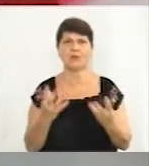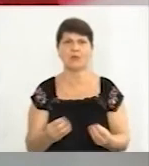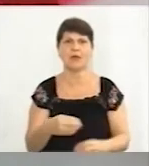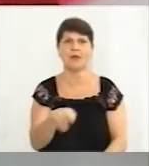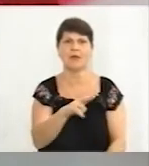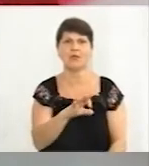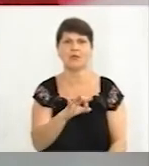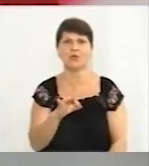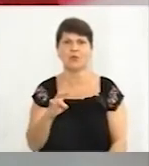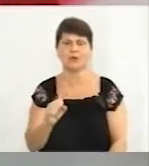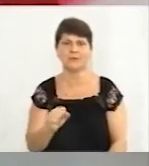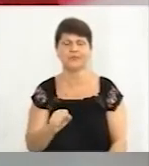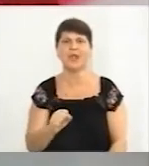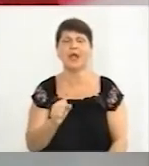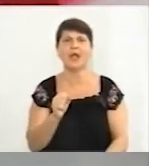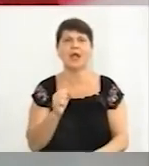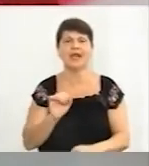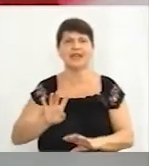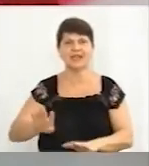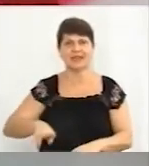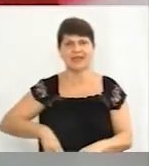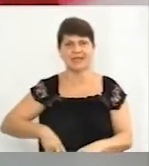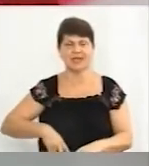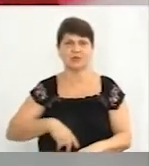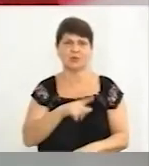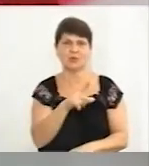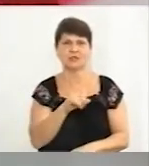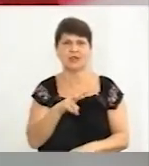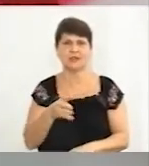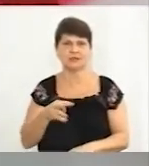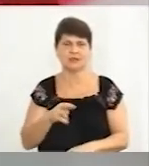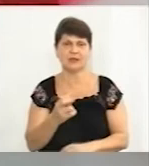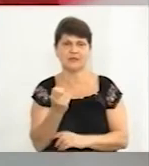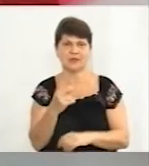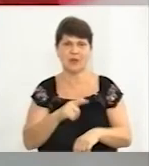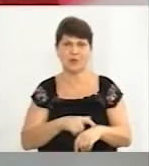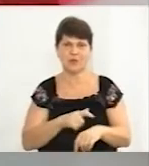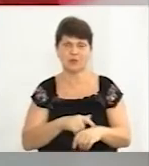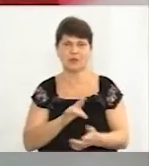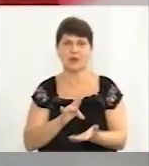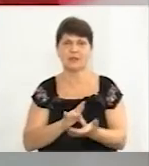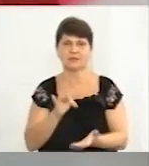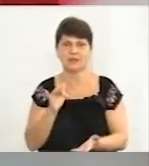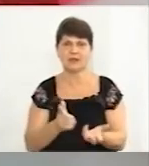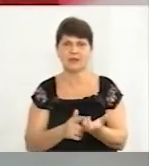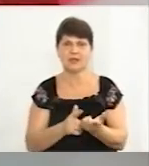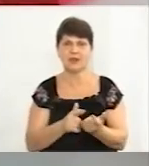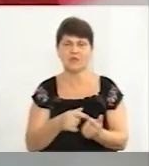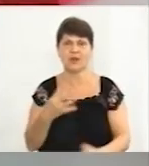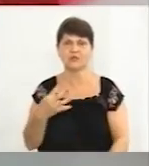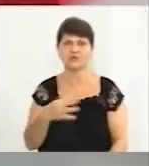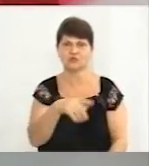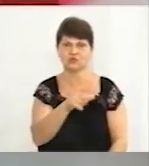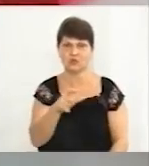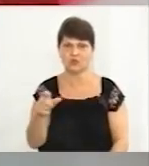Суспільному заступниця директора із виробничих питань Олена Зеленська. На 12-ту годину працівники центру нарахували 40 донорів. Нині,